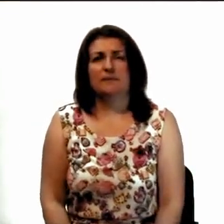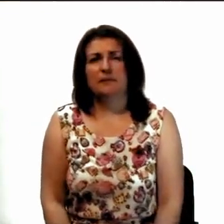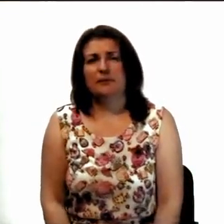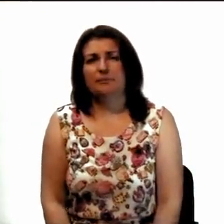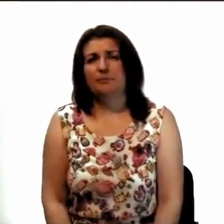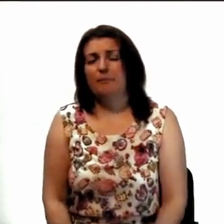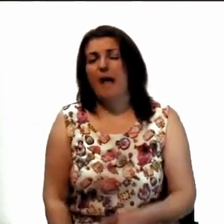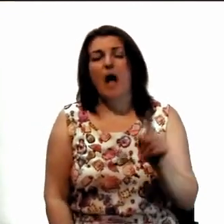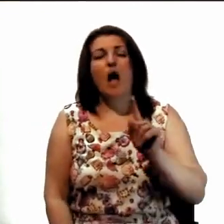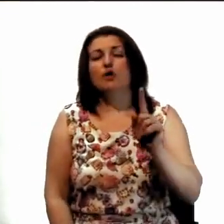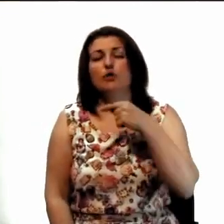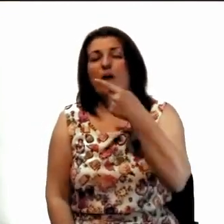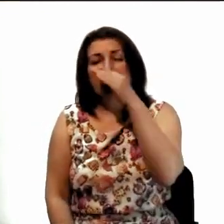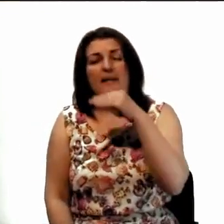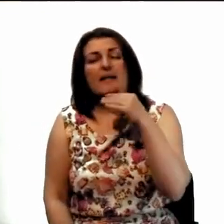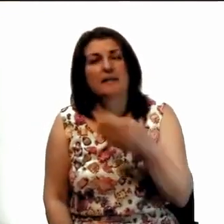Что говорит отец?